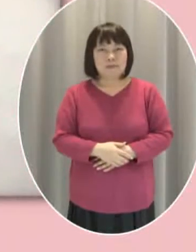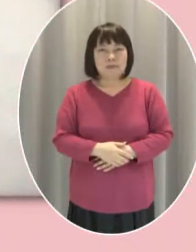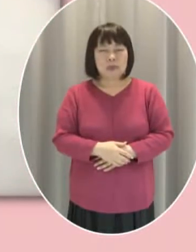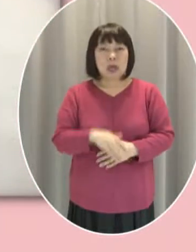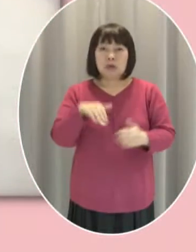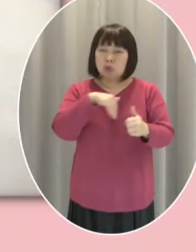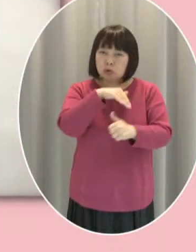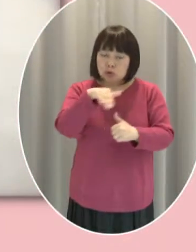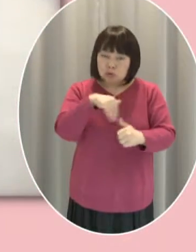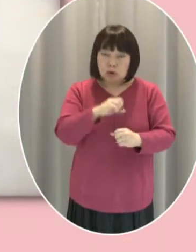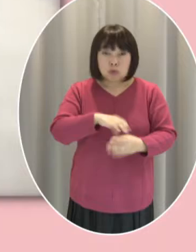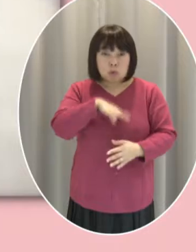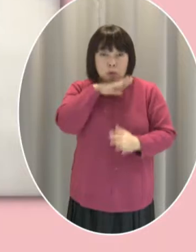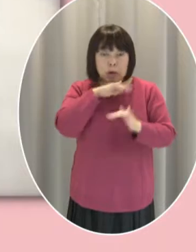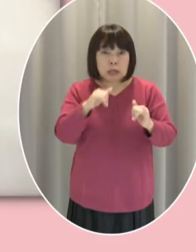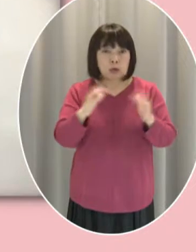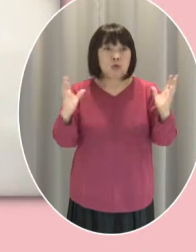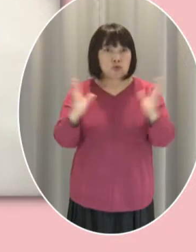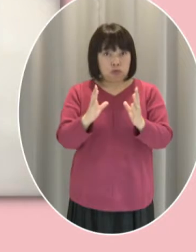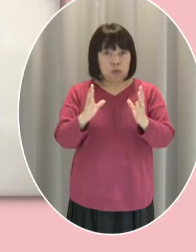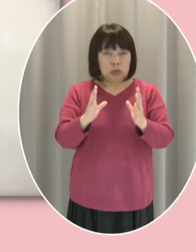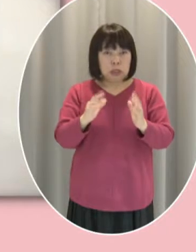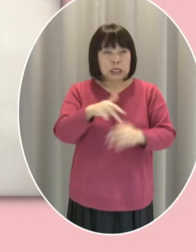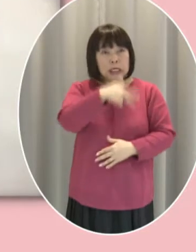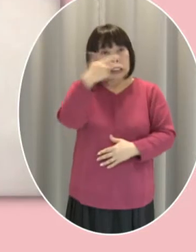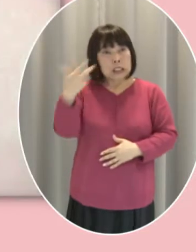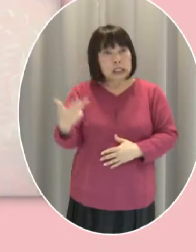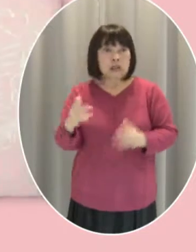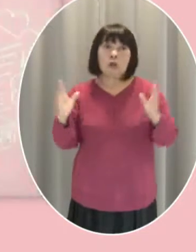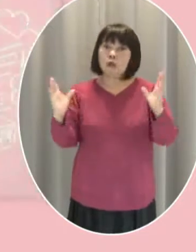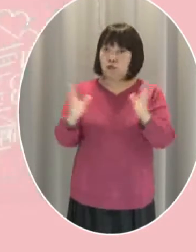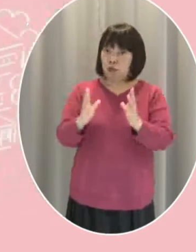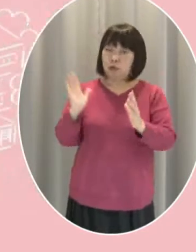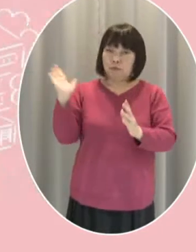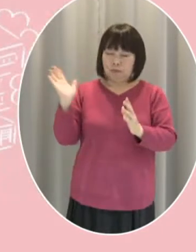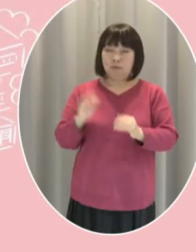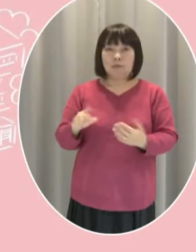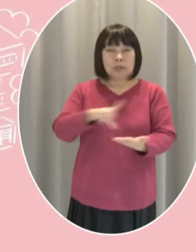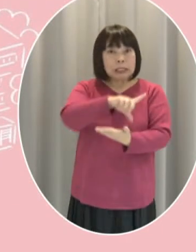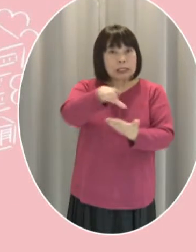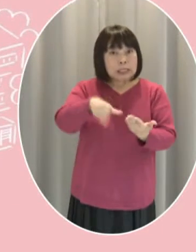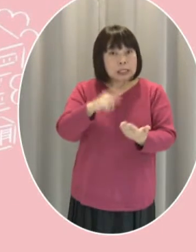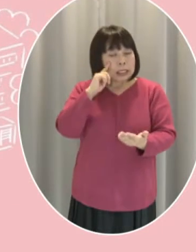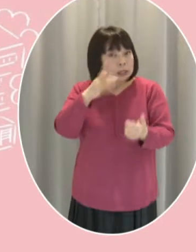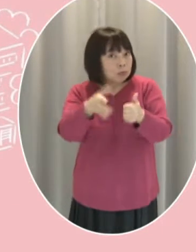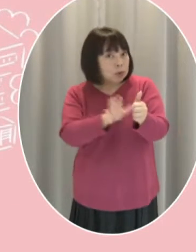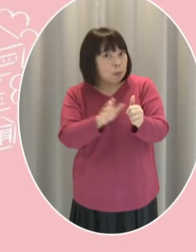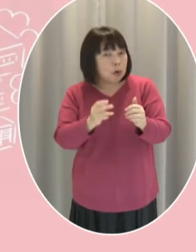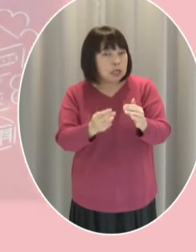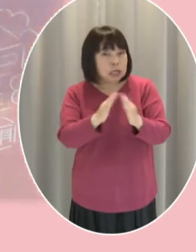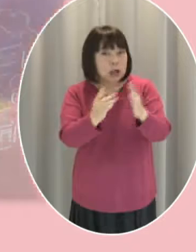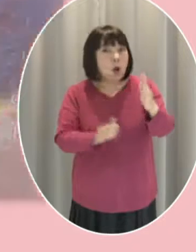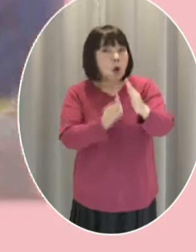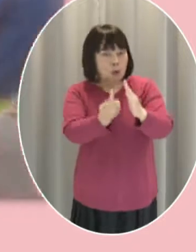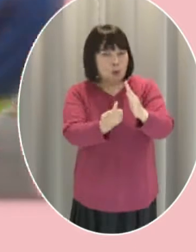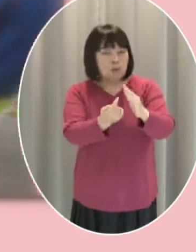一人暮らし高齢者の集い遺児のつどい地域見守り訪問